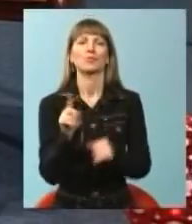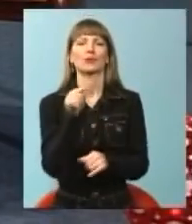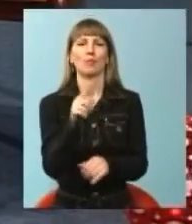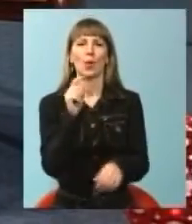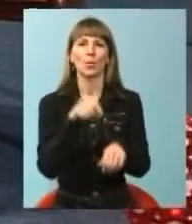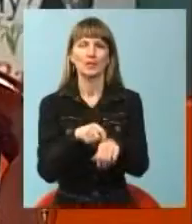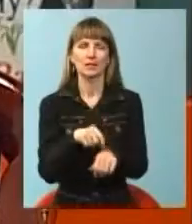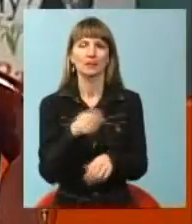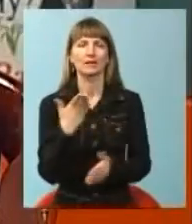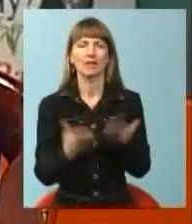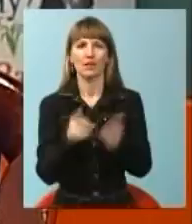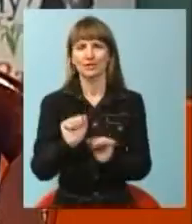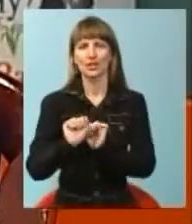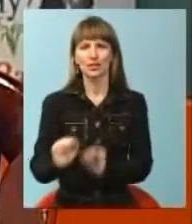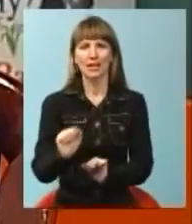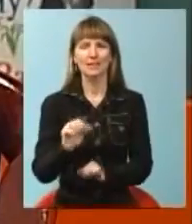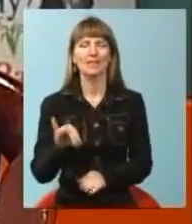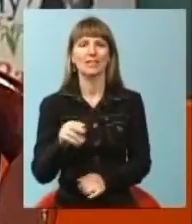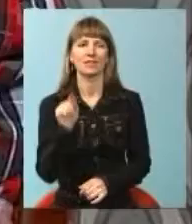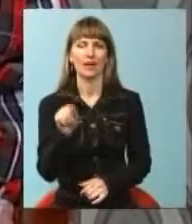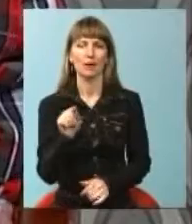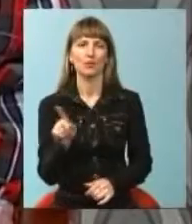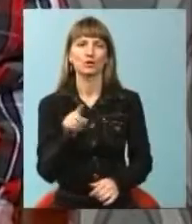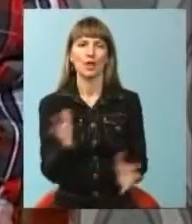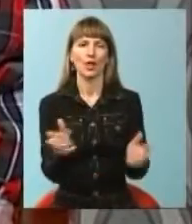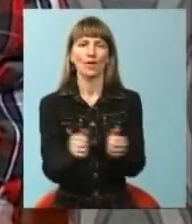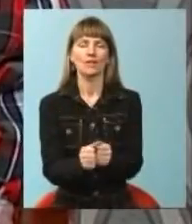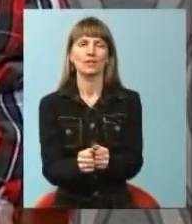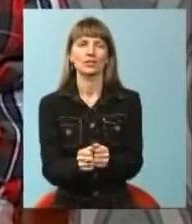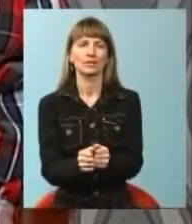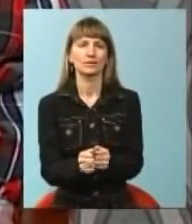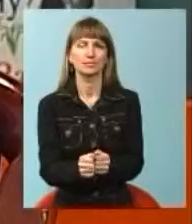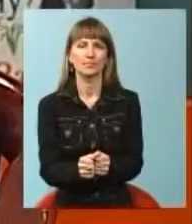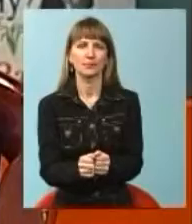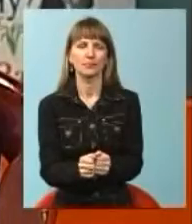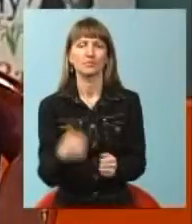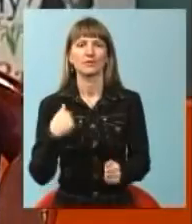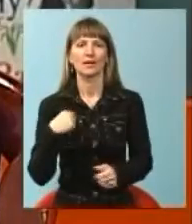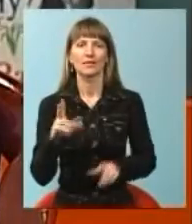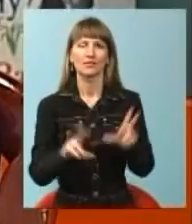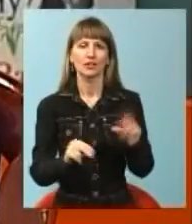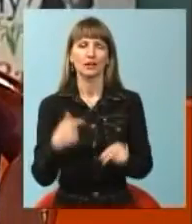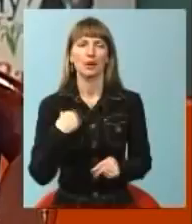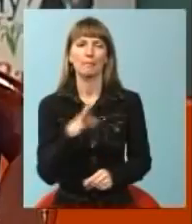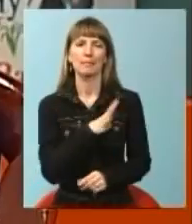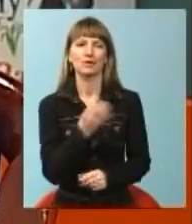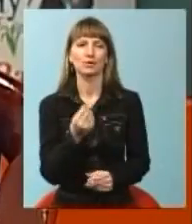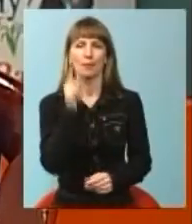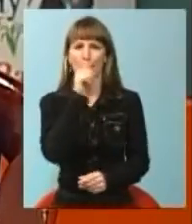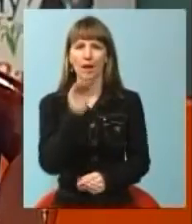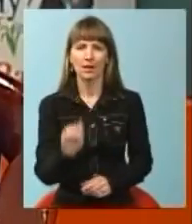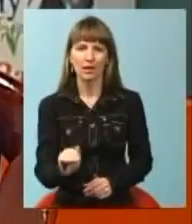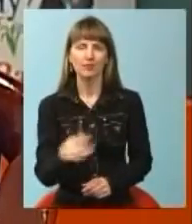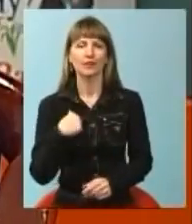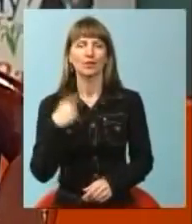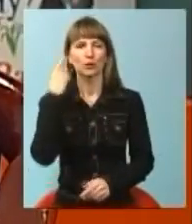вона тебе кусає. Можливо, вона захищається від тебе, що ти її ловиш? Ну, я вважав, я був ще маленький, я вважав, ну,